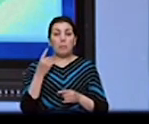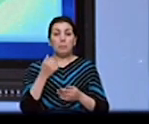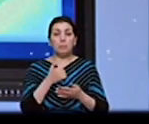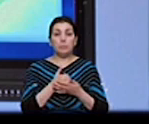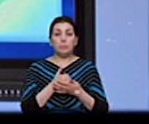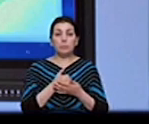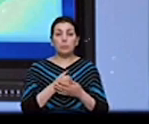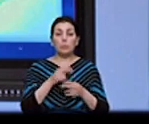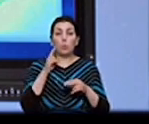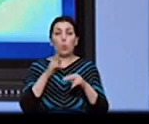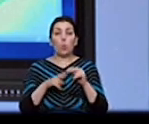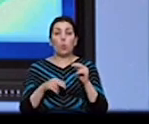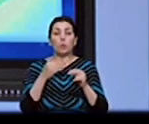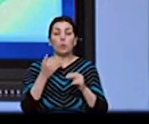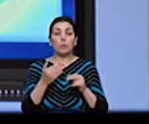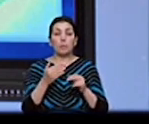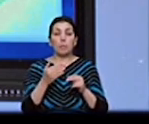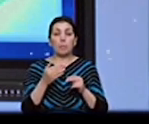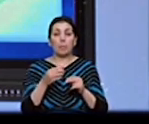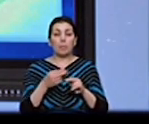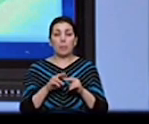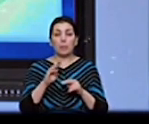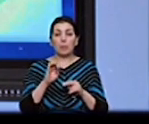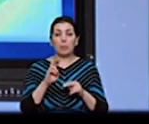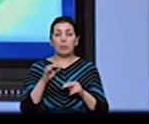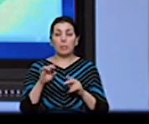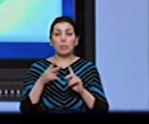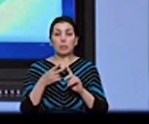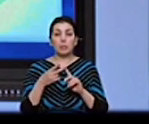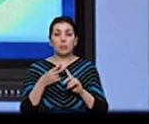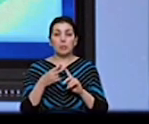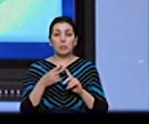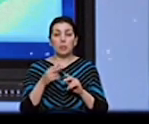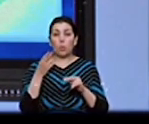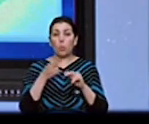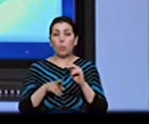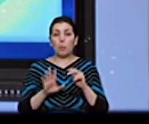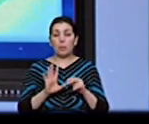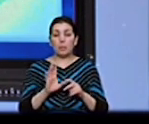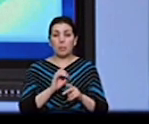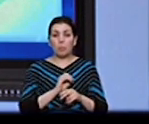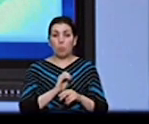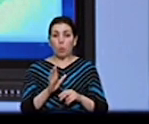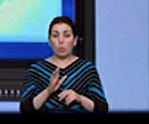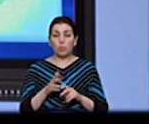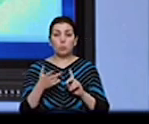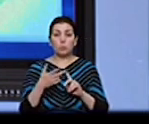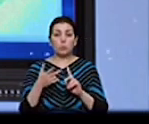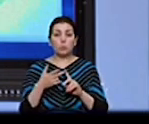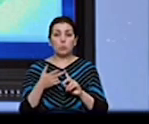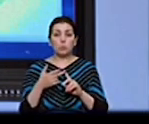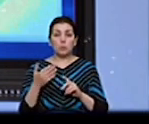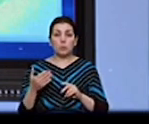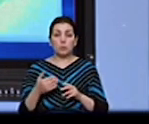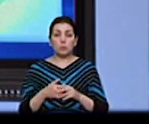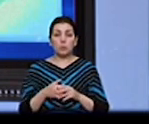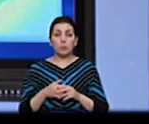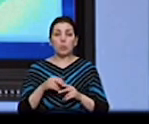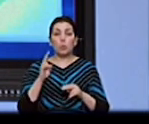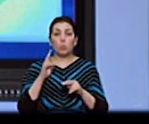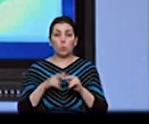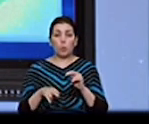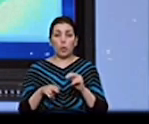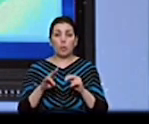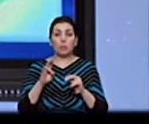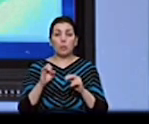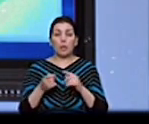turi tugaydigan tabiiy boyliklar ekan. Keyingisi tugamaydigan va uchinchi turi